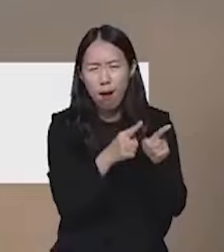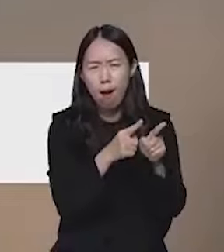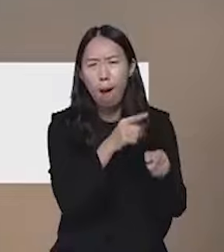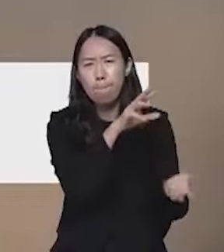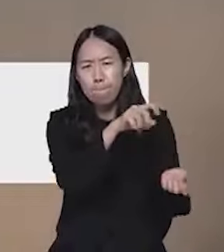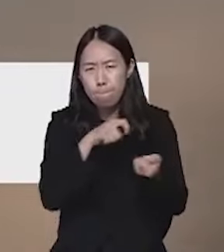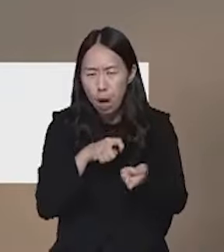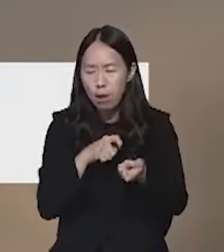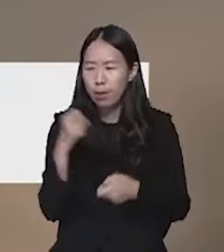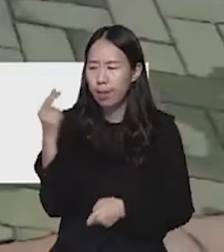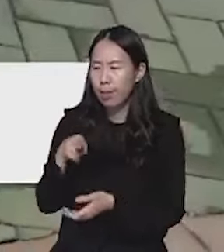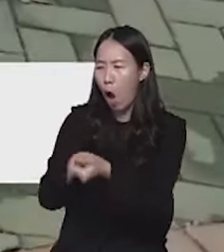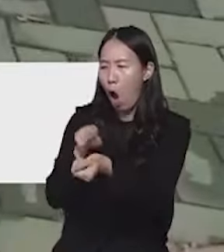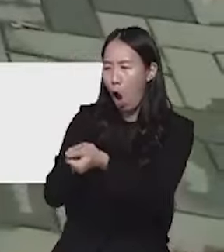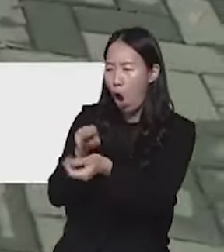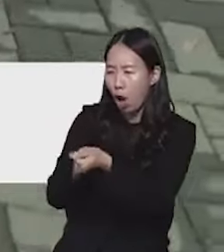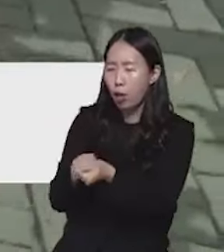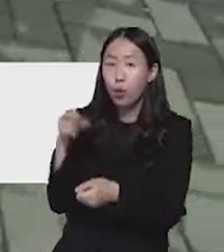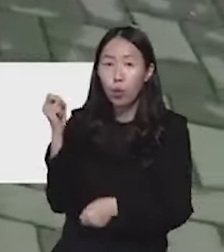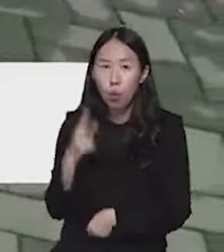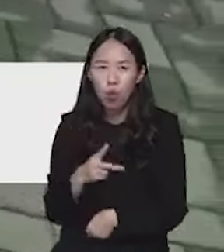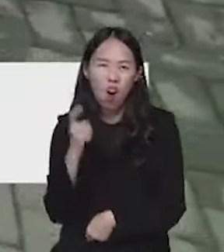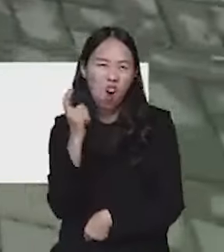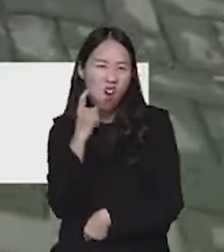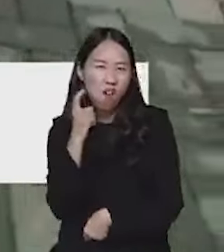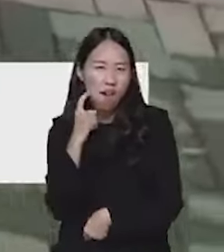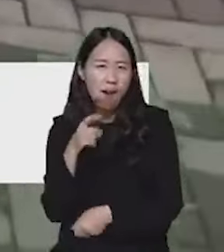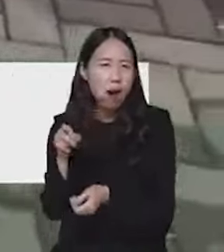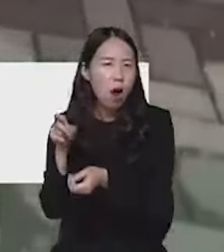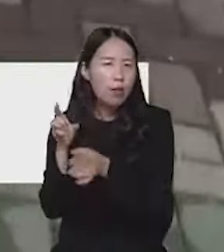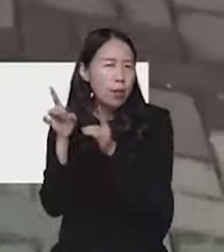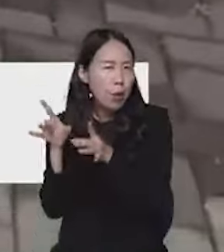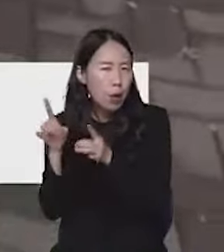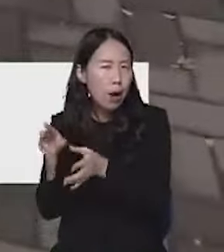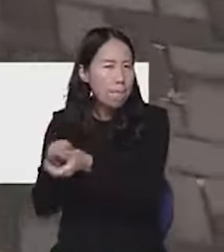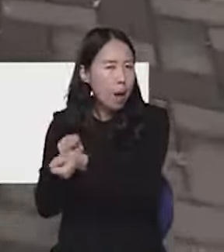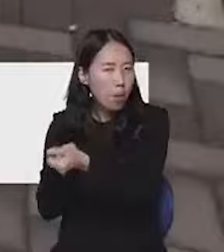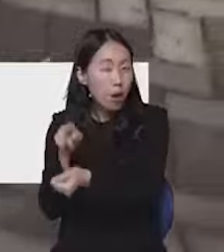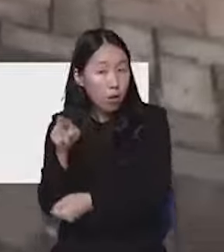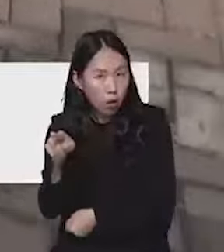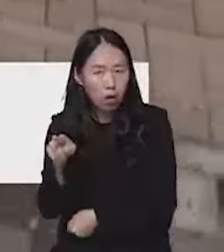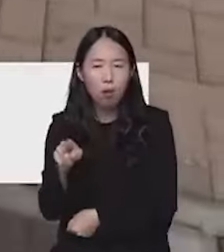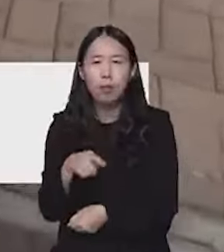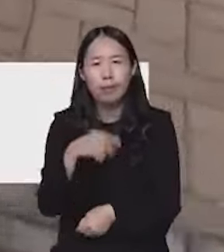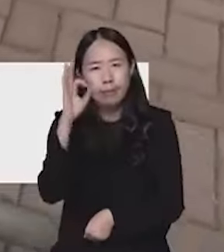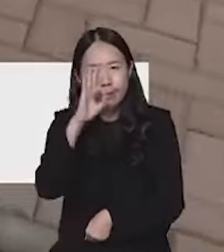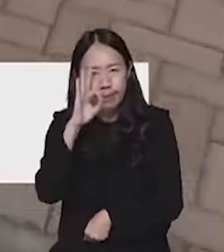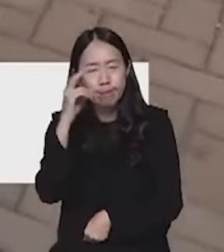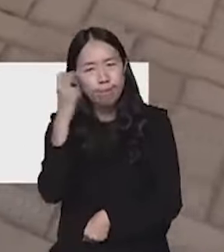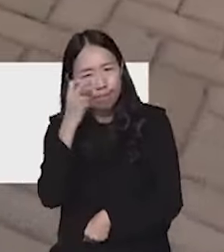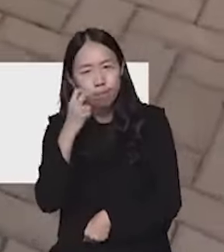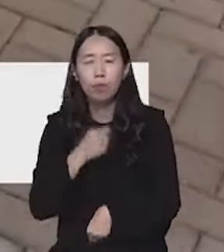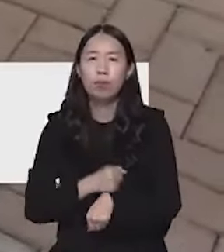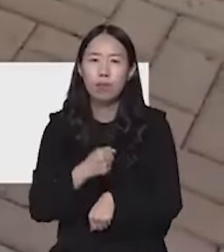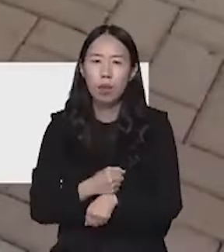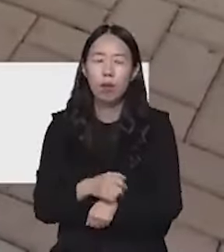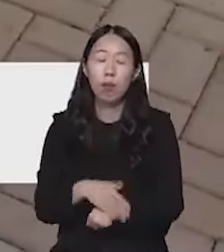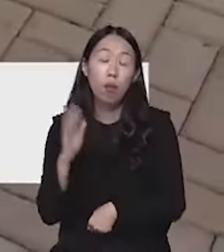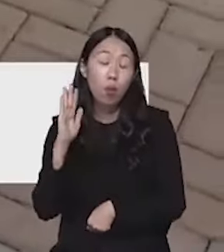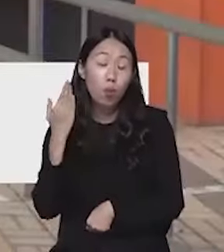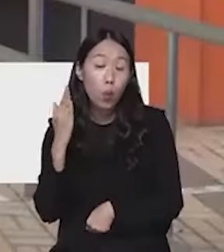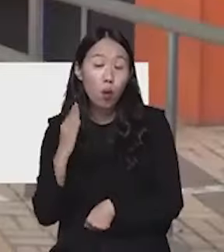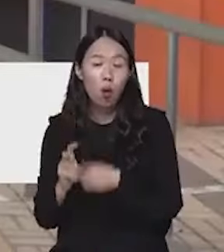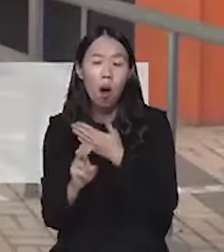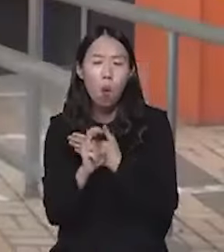재판매하거나 입장권이 있는 것처럼 속여 잠적하는 사기 행위도 적발하기로 했습니다. 광주에서는 최근까지 암표 거래